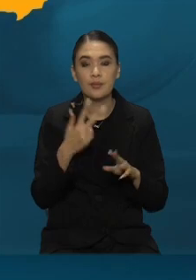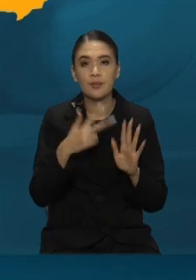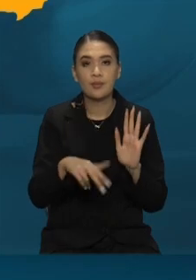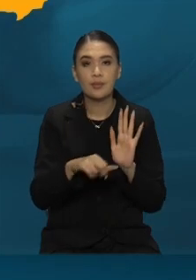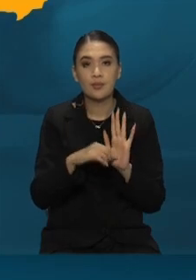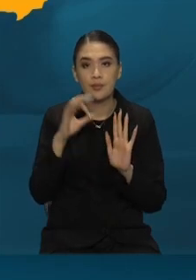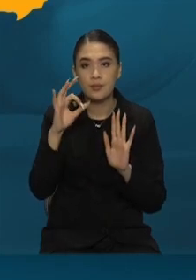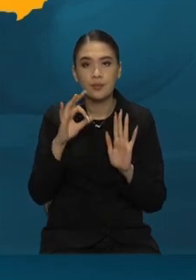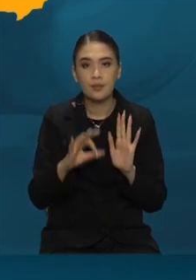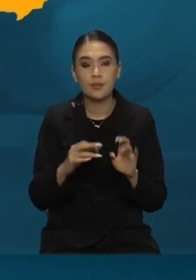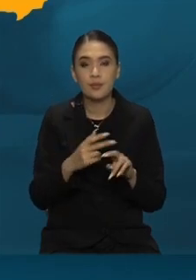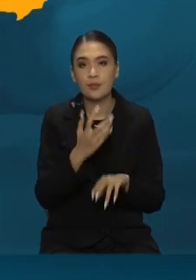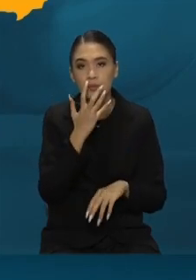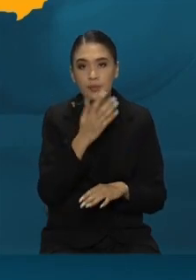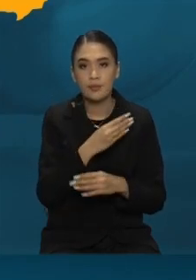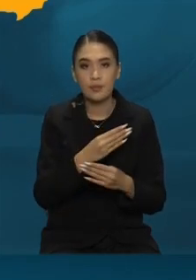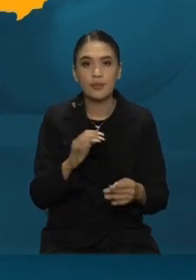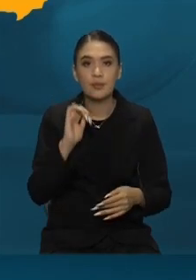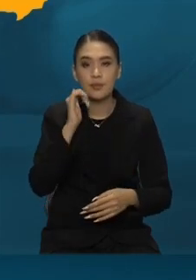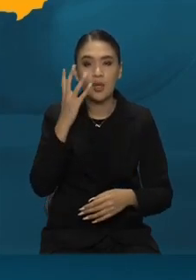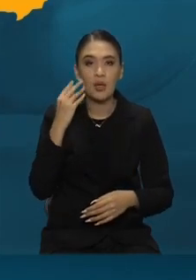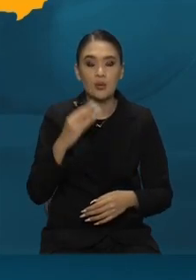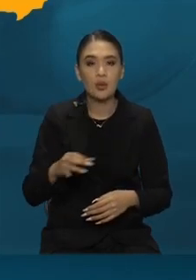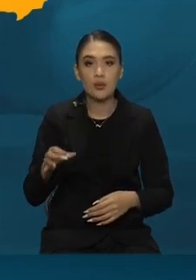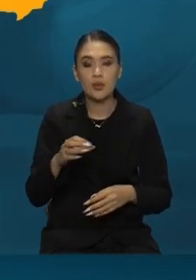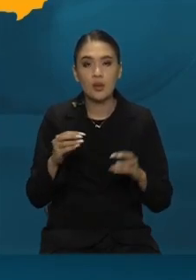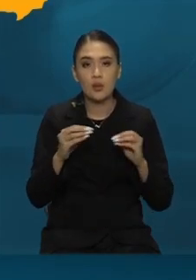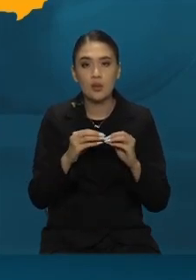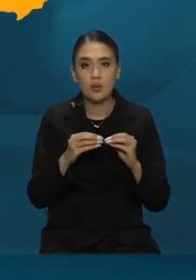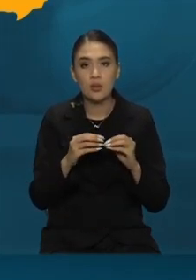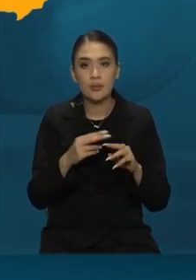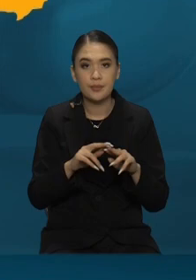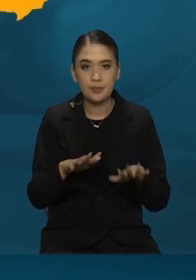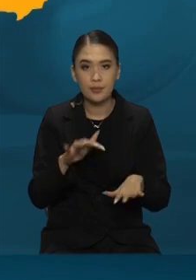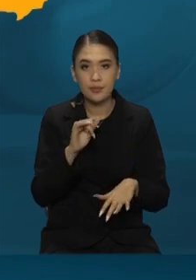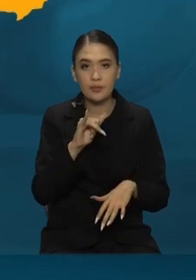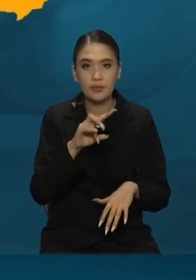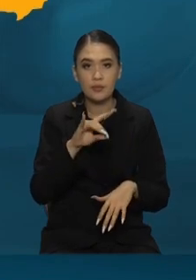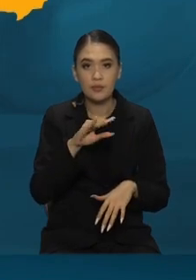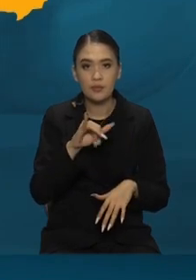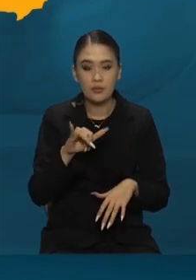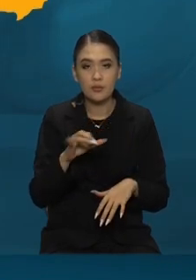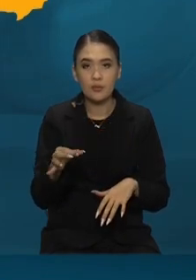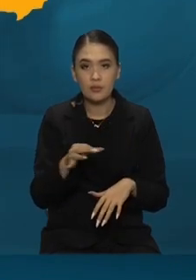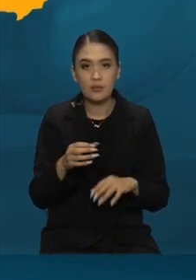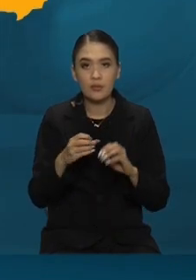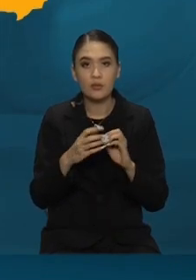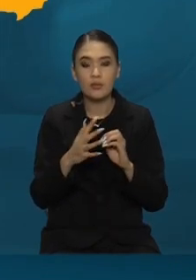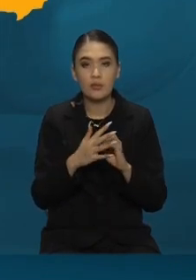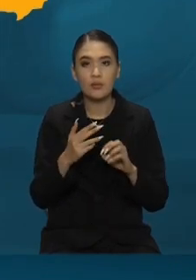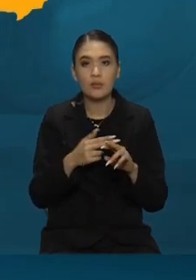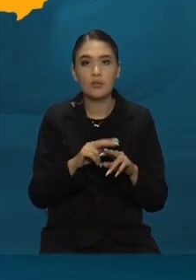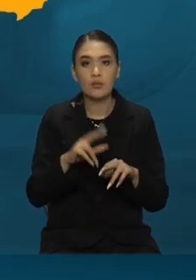36%-ы жылумен қамтылды. Ал ертең Алматы облысына, 10-ші қазанда Ұлытау облысына, 15-ші қазанда Алматы